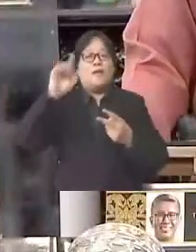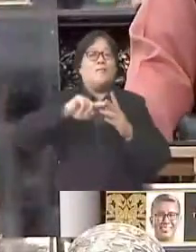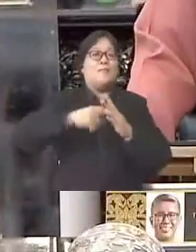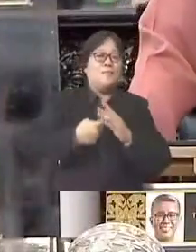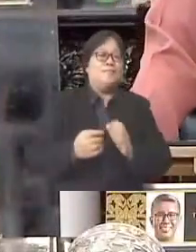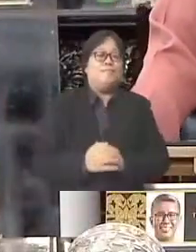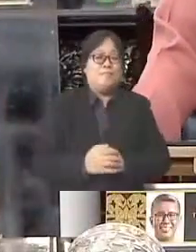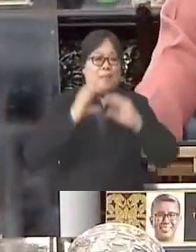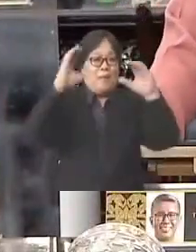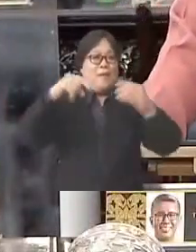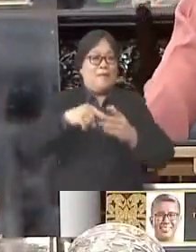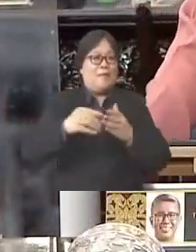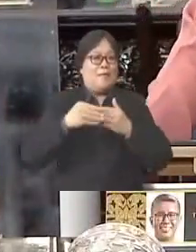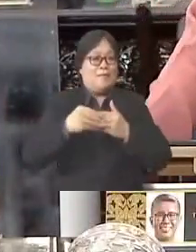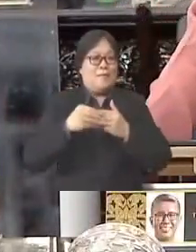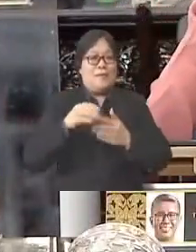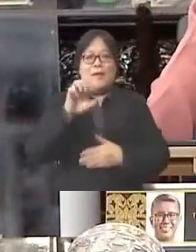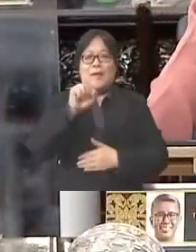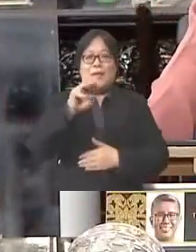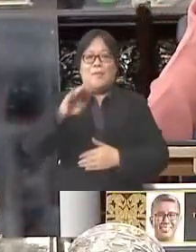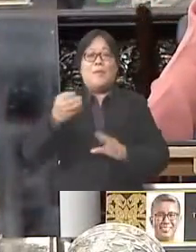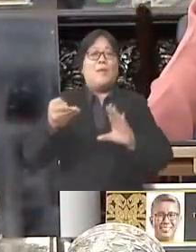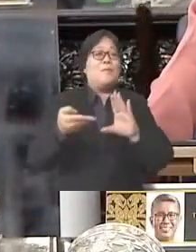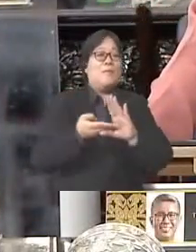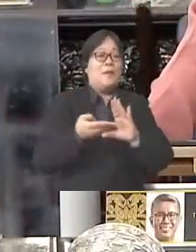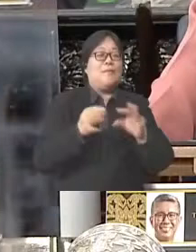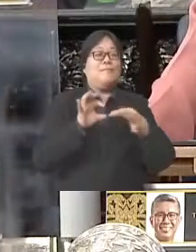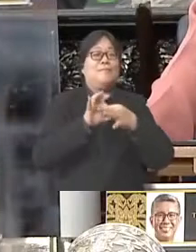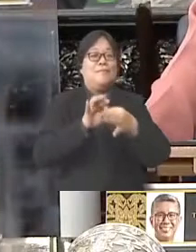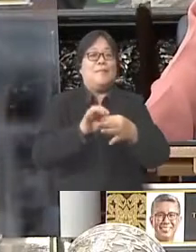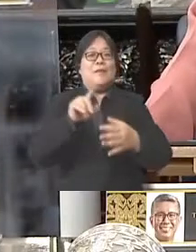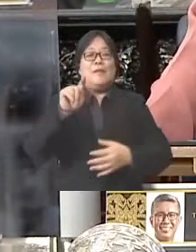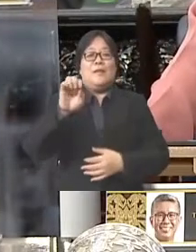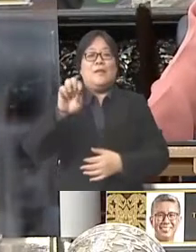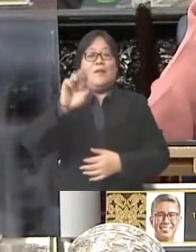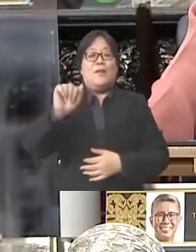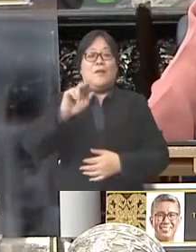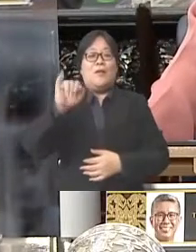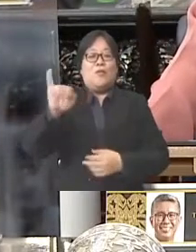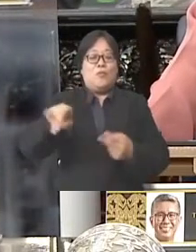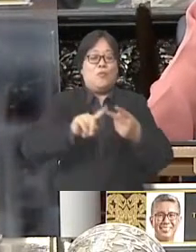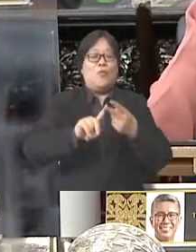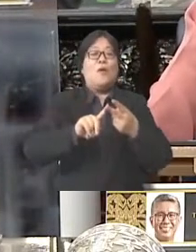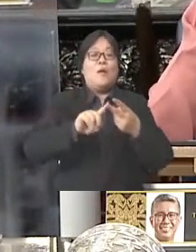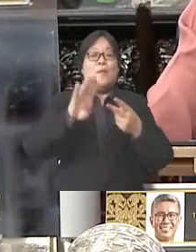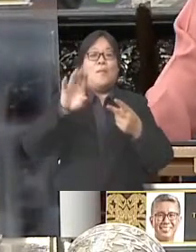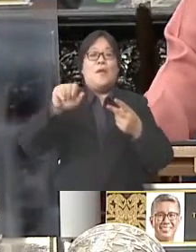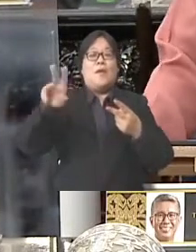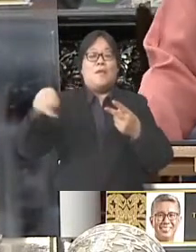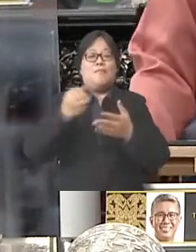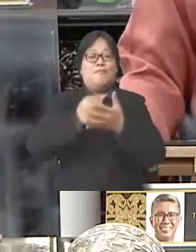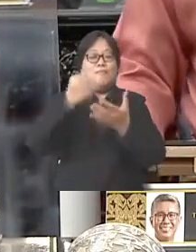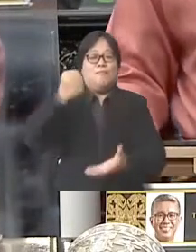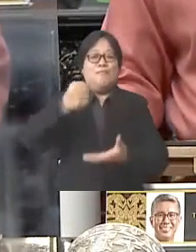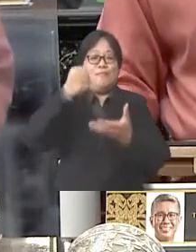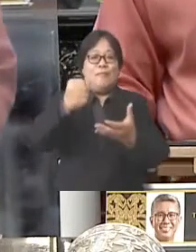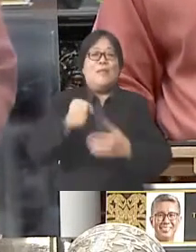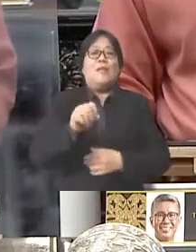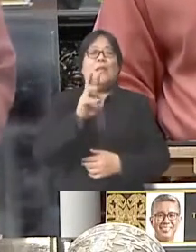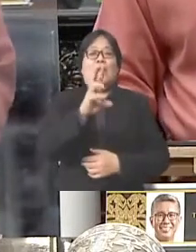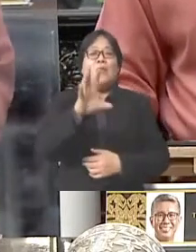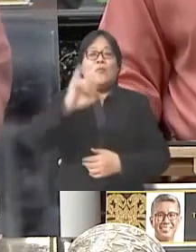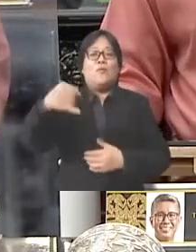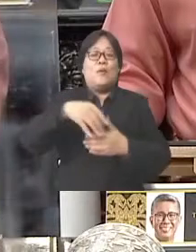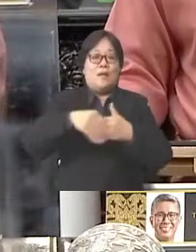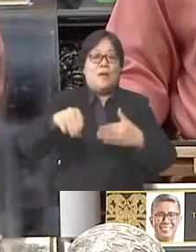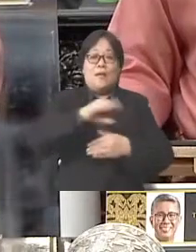kaidah ini akan di traju ioleh SMS bank dengan kerjasama traju dan biasanya dengan ini dengan dana bernilai 600 juta